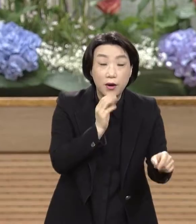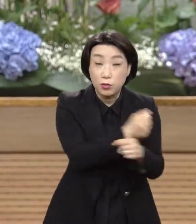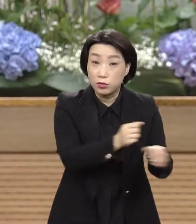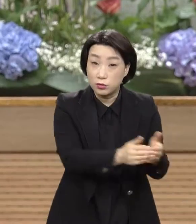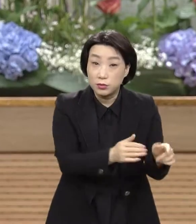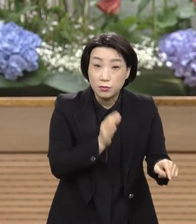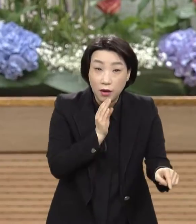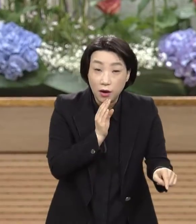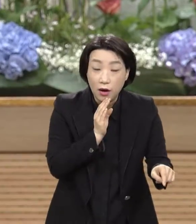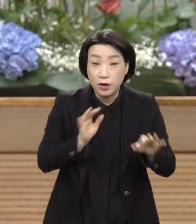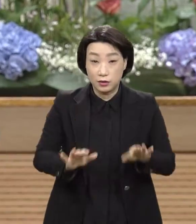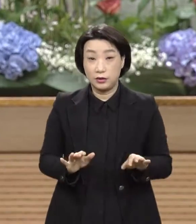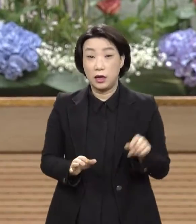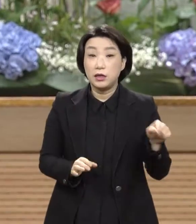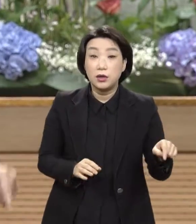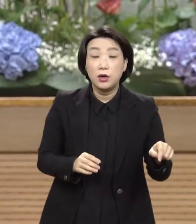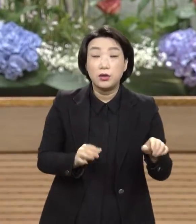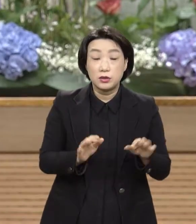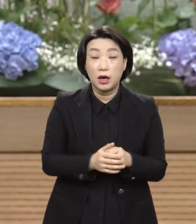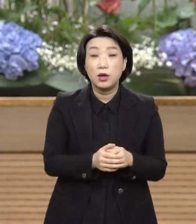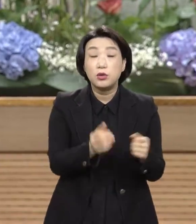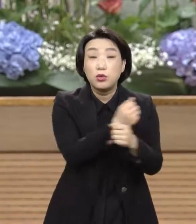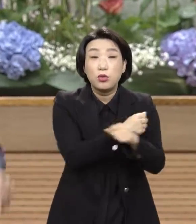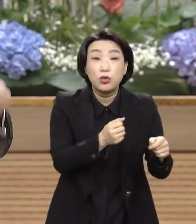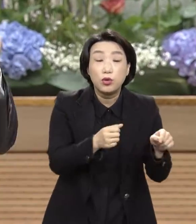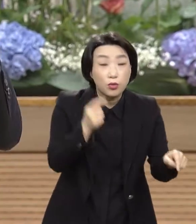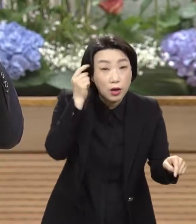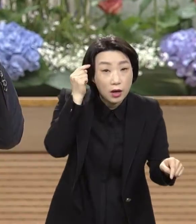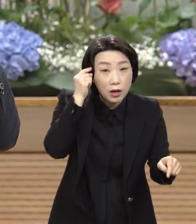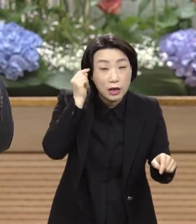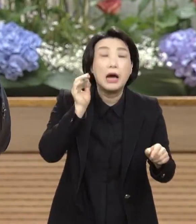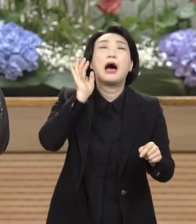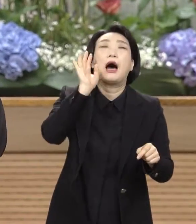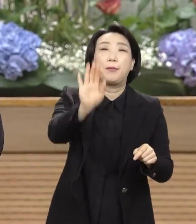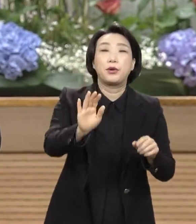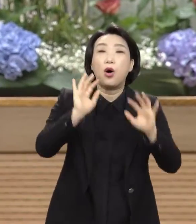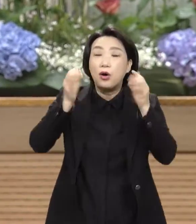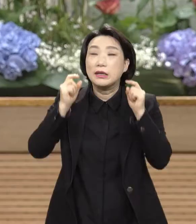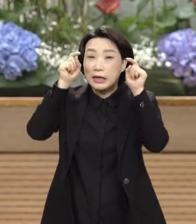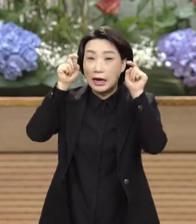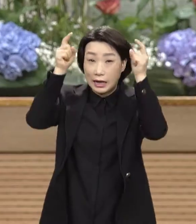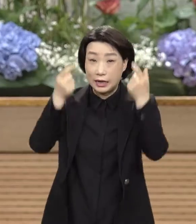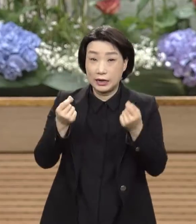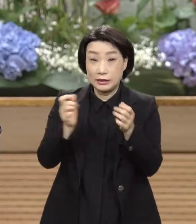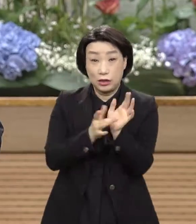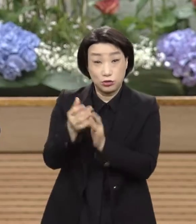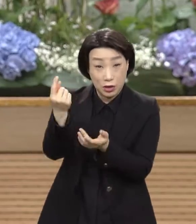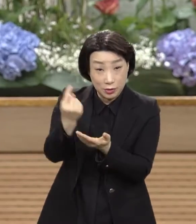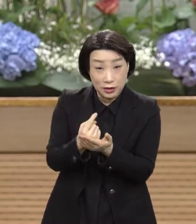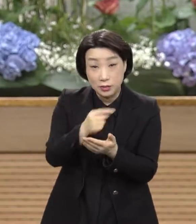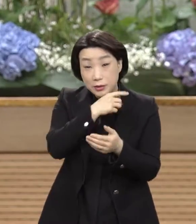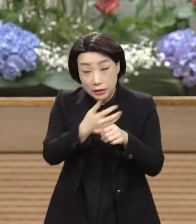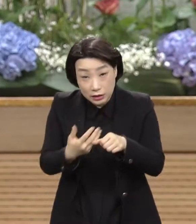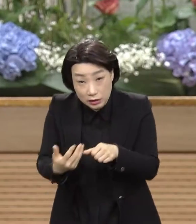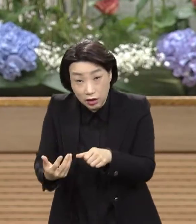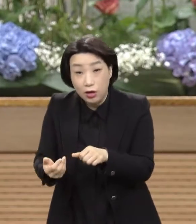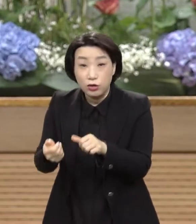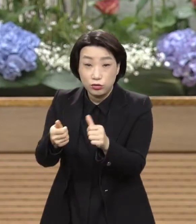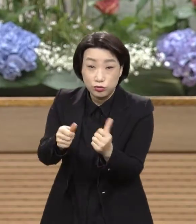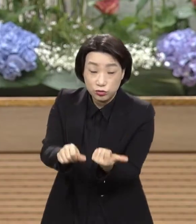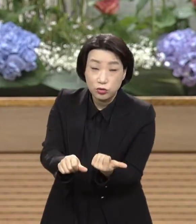용서하는데 그것은 바로 왜 용서하느냐? 앞으로 어린 양 같은 예수가 와서 피 흘릴